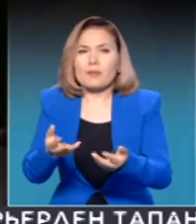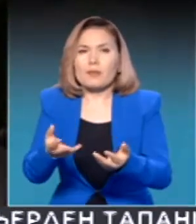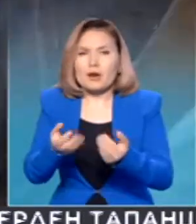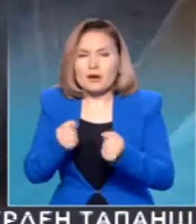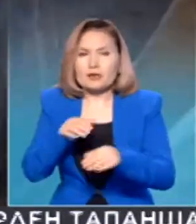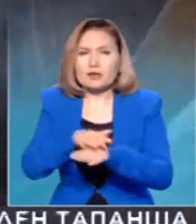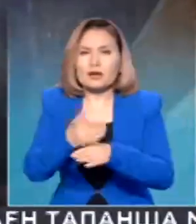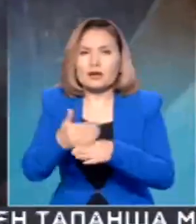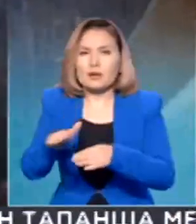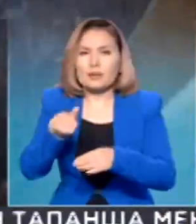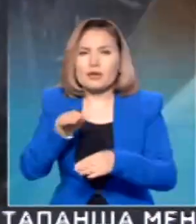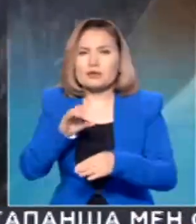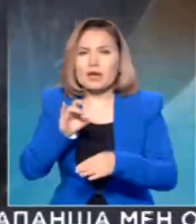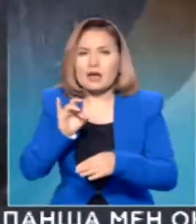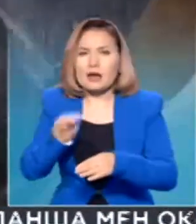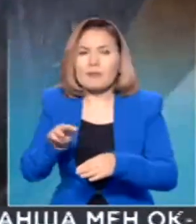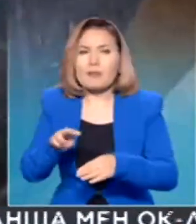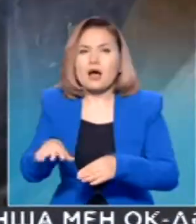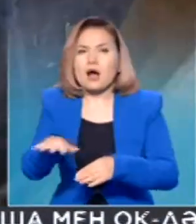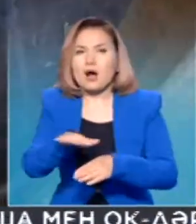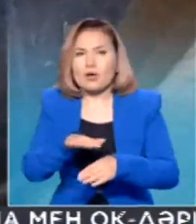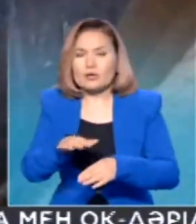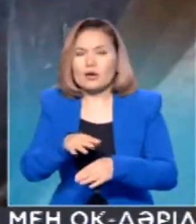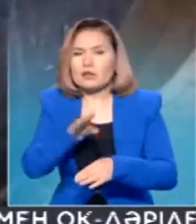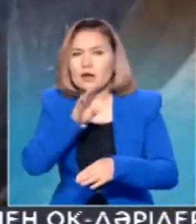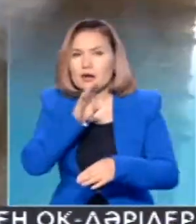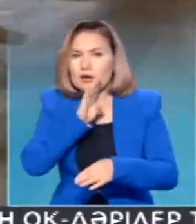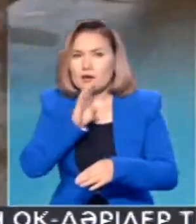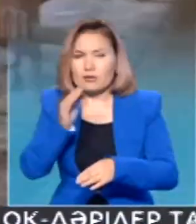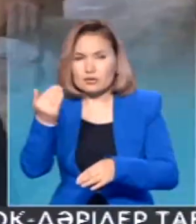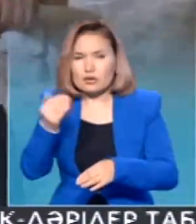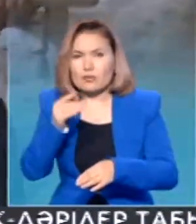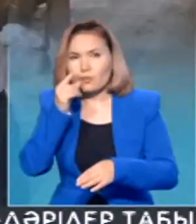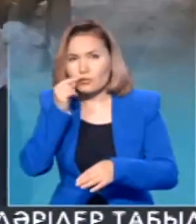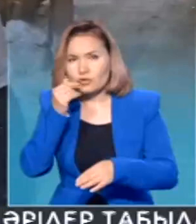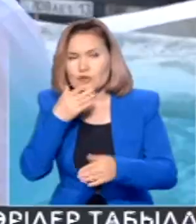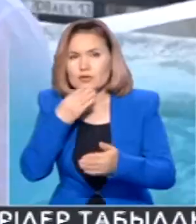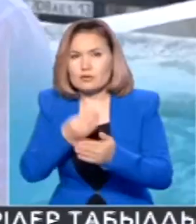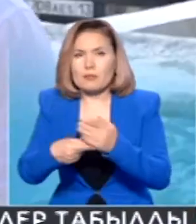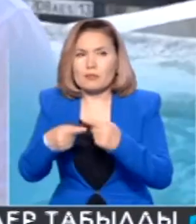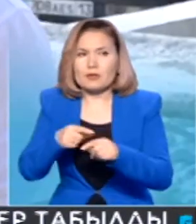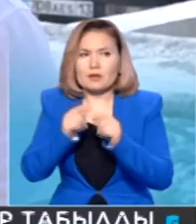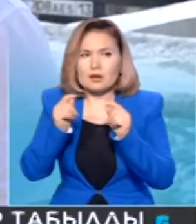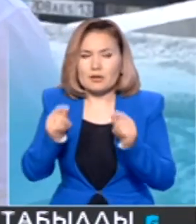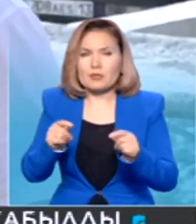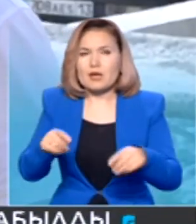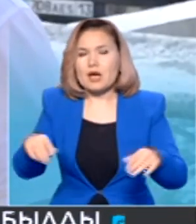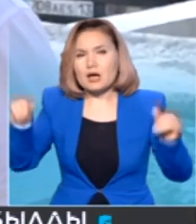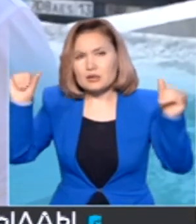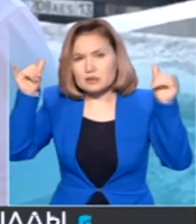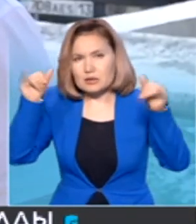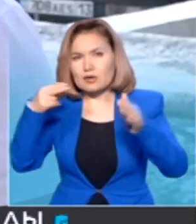жеткізгендер қатарында Сайрам ауданының тұрғыны Тұрар Сүлейменов те бар. Сүтті сиыр алдым.